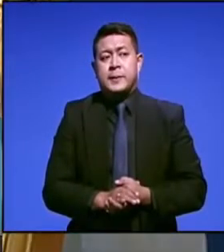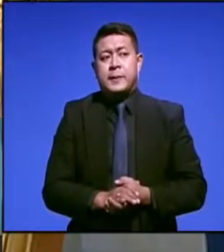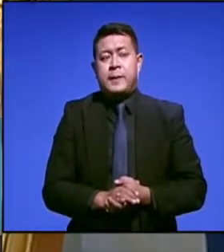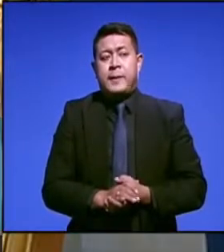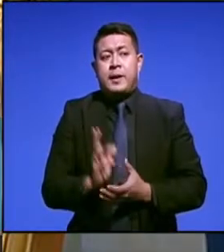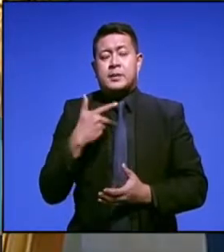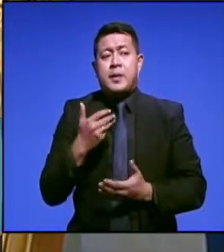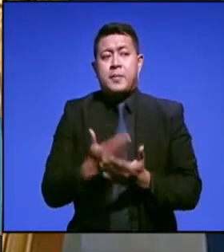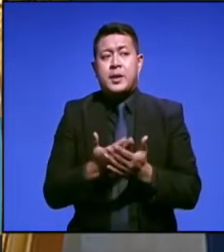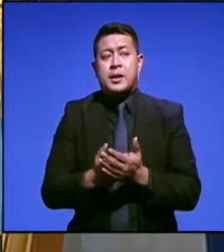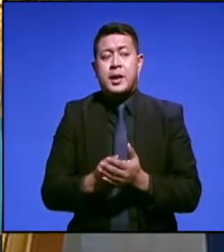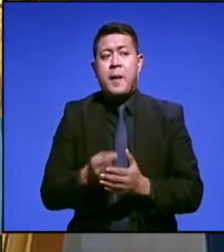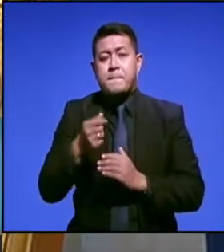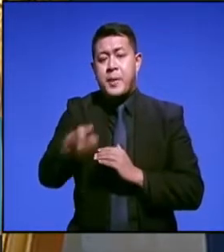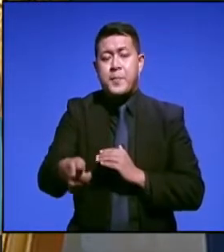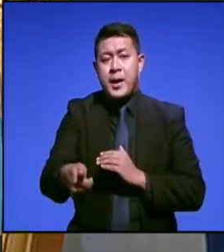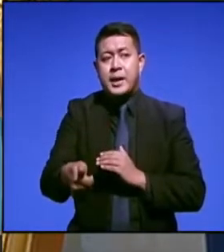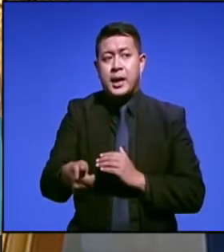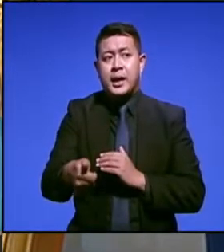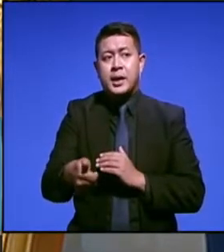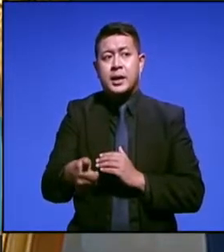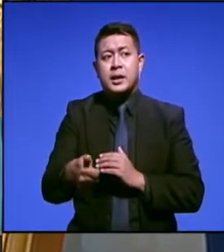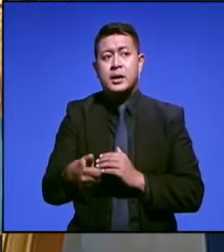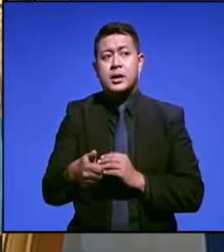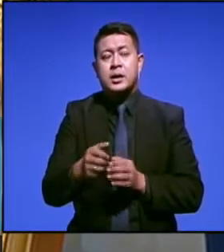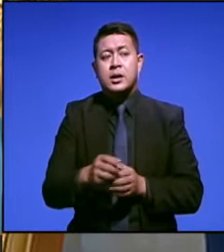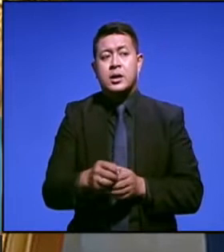Saya minta agar pembayaran